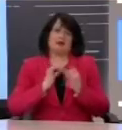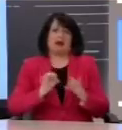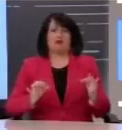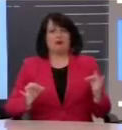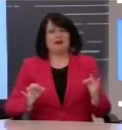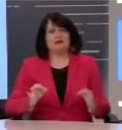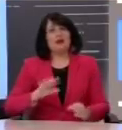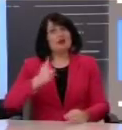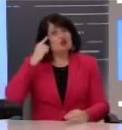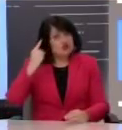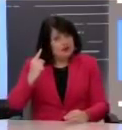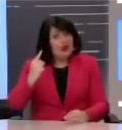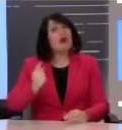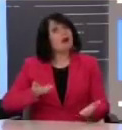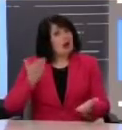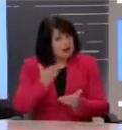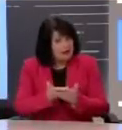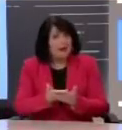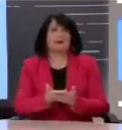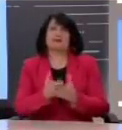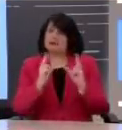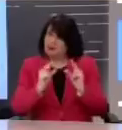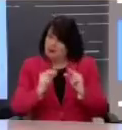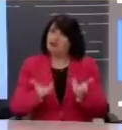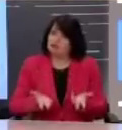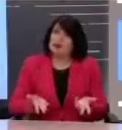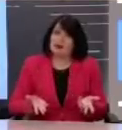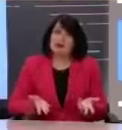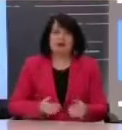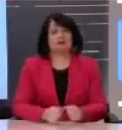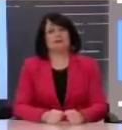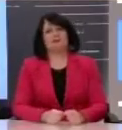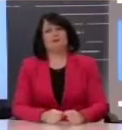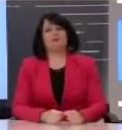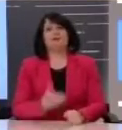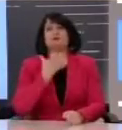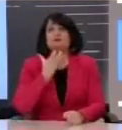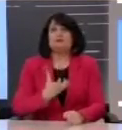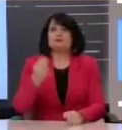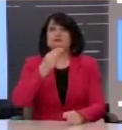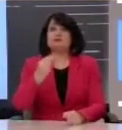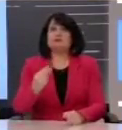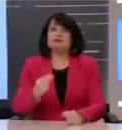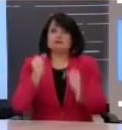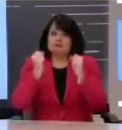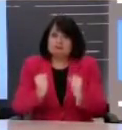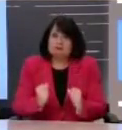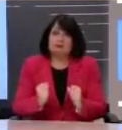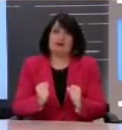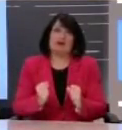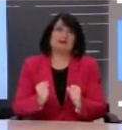είναι μια ιδέα σας να την καταθέσετε, να τη συζητήσουμε. Αλλά τέτοιου είδους σοβαρά στρατηγική χαρακτήρα